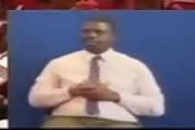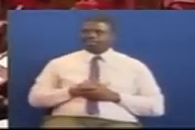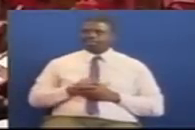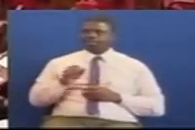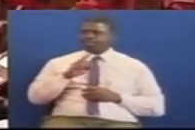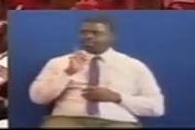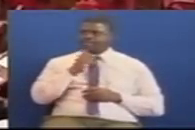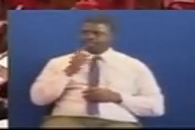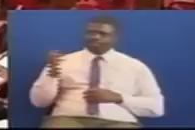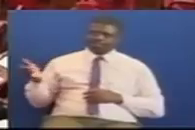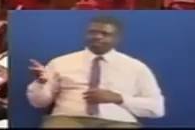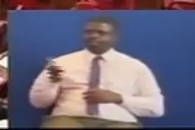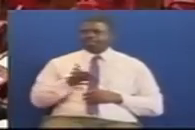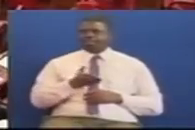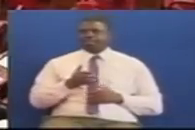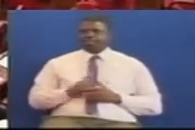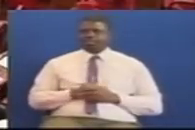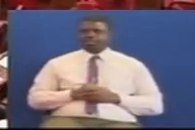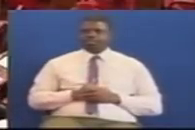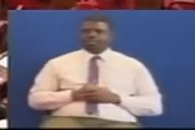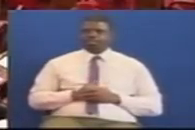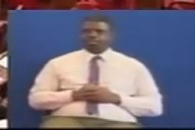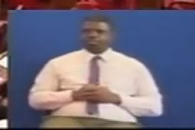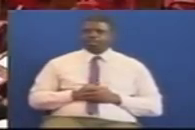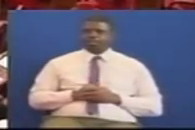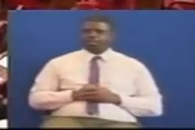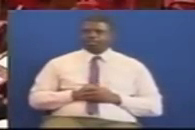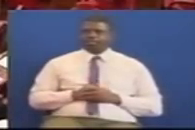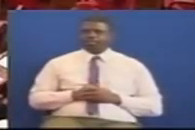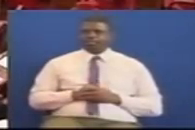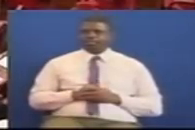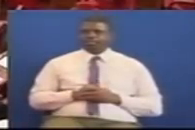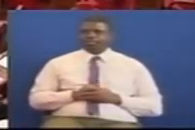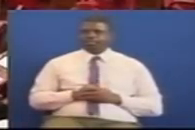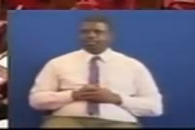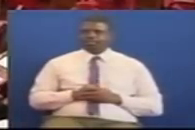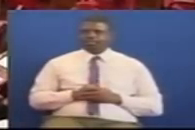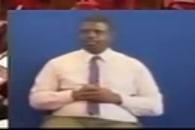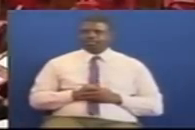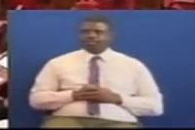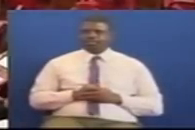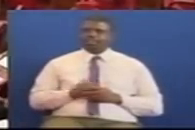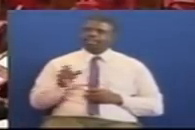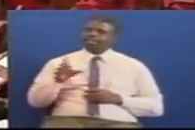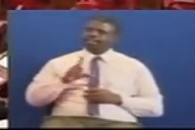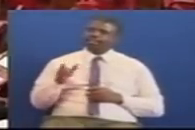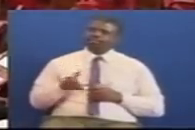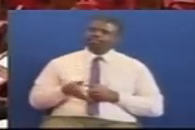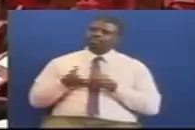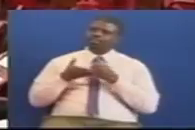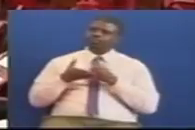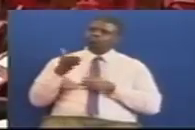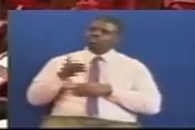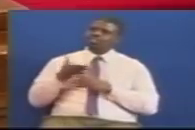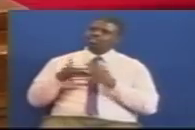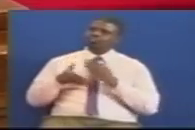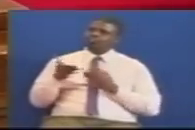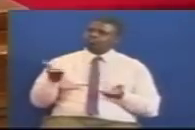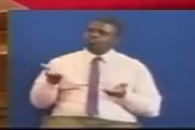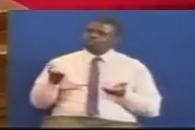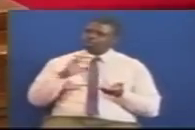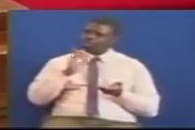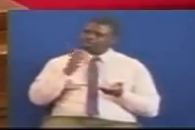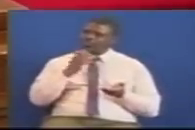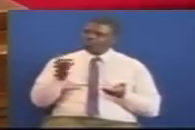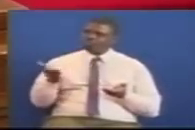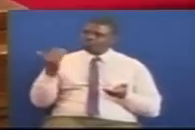Jibu kwa swali hilo, Mheshimiwa Naibu Waziri Ujenzi, Uchukuzi na Mawasiliano, lini mtasaidia ujenzi huo?